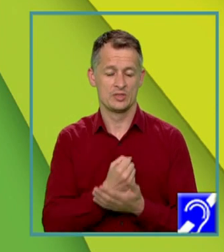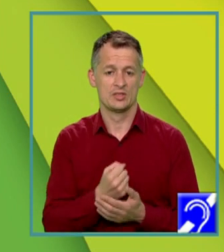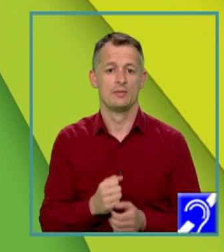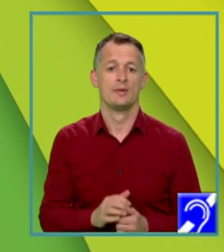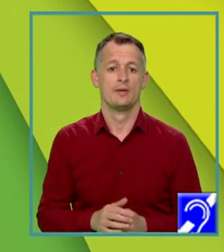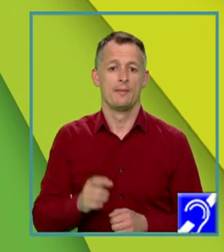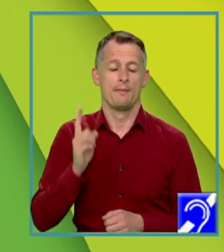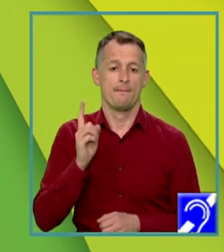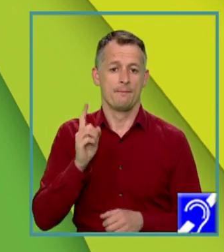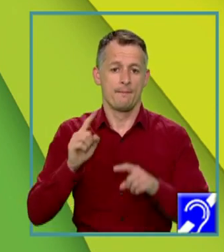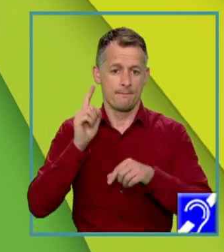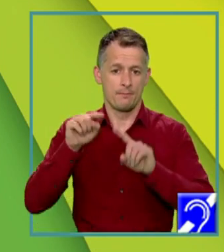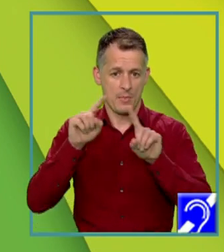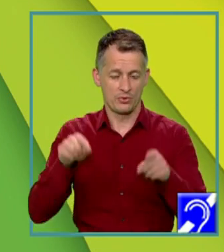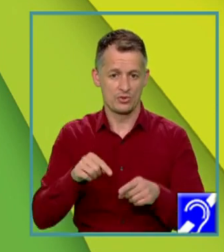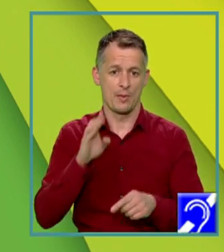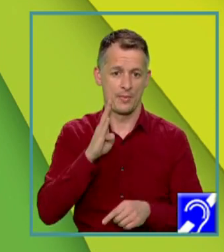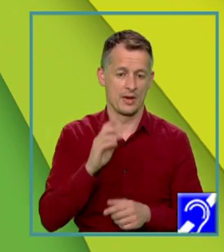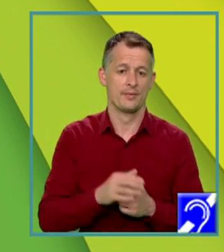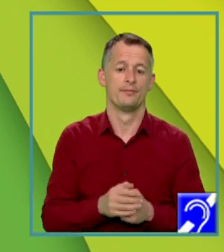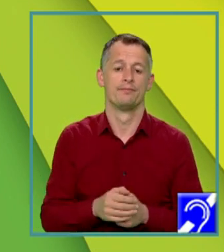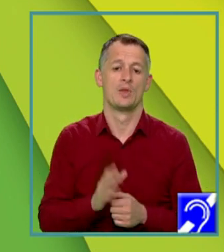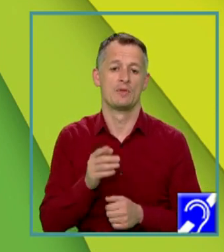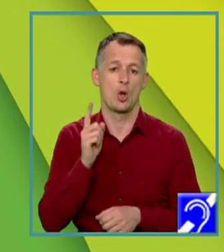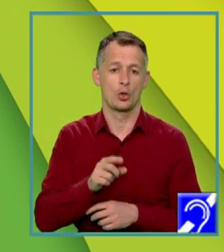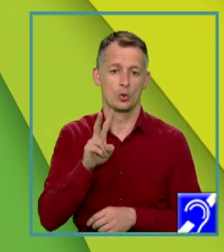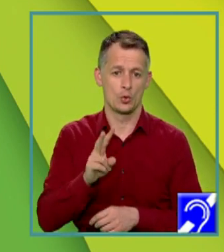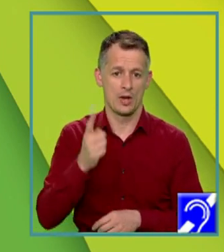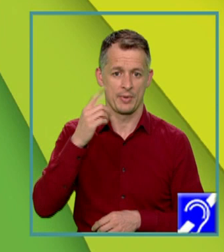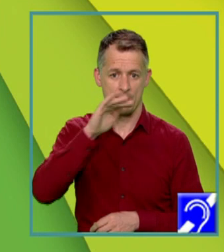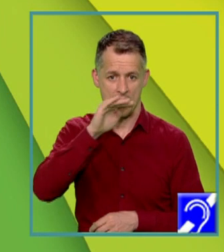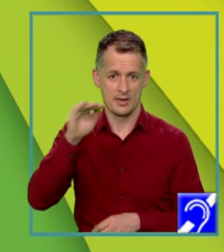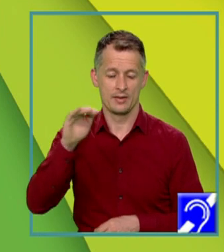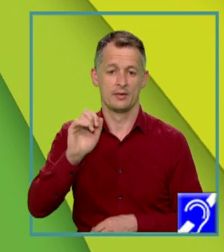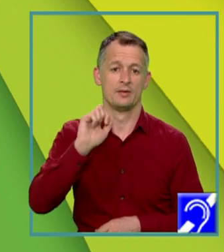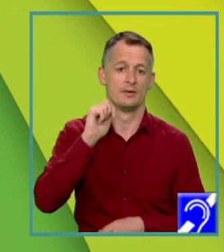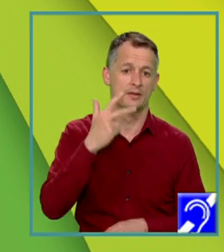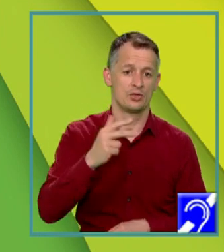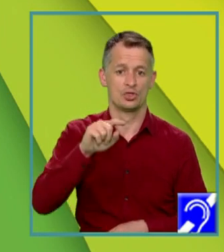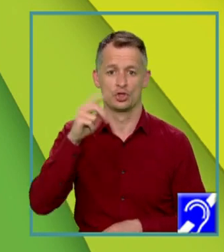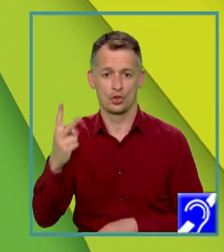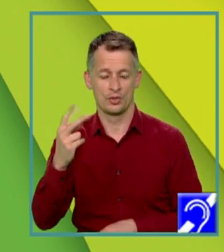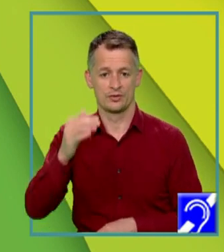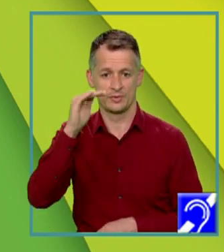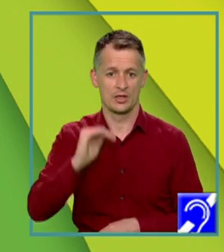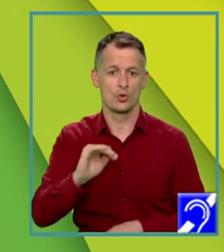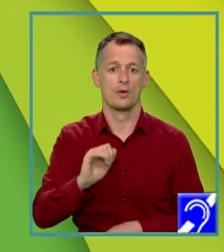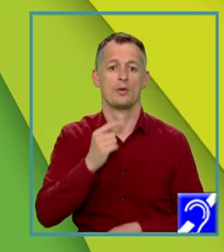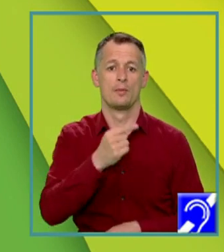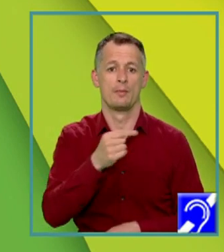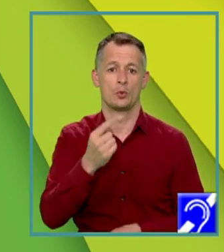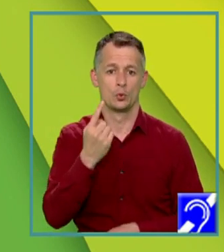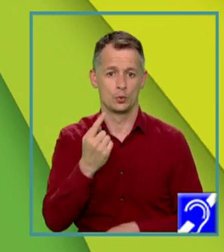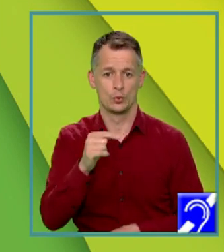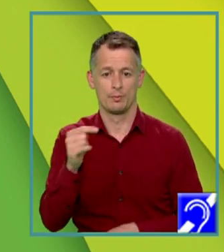matricea b egal cu Matrice pătratică de ordinul 2 chiar pe prima linie elementele trei și doi și pe linia a doua